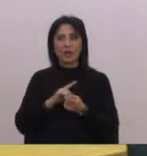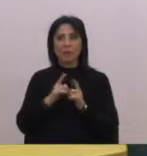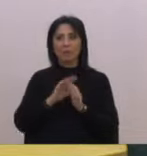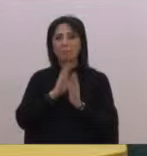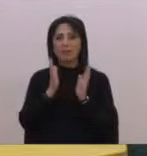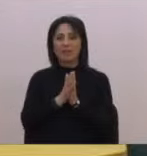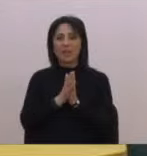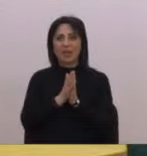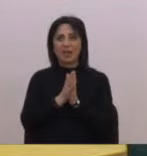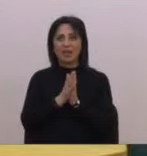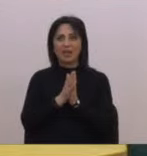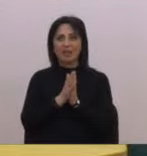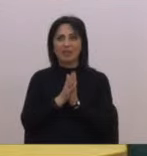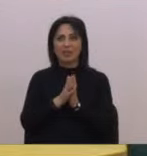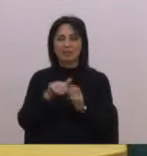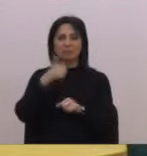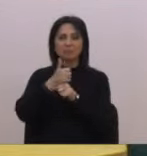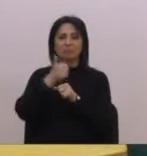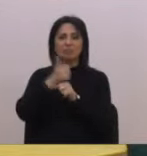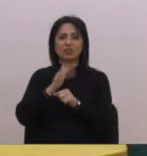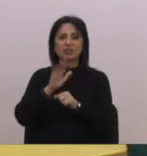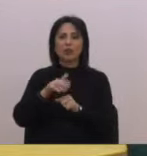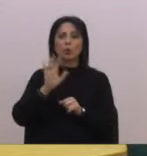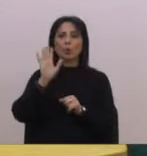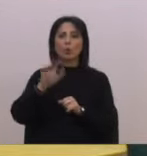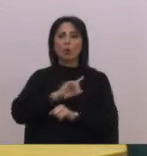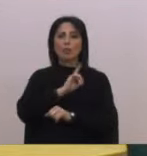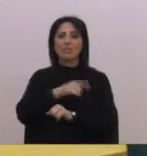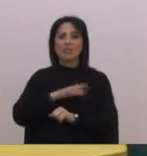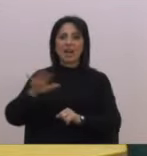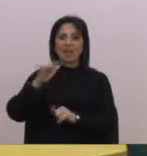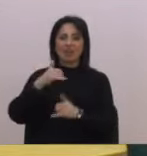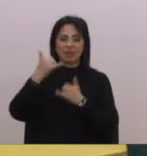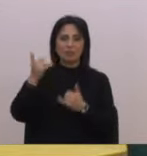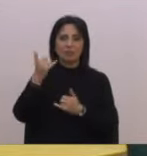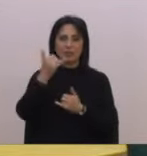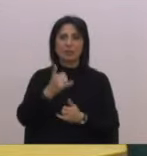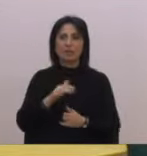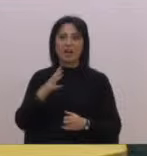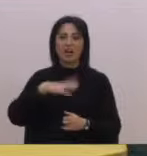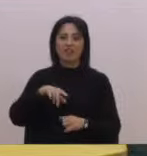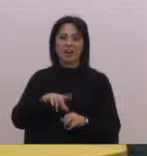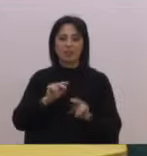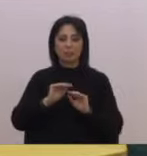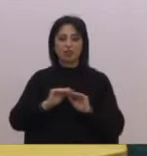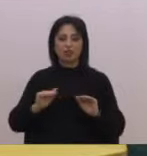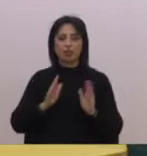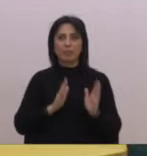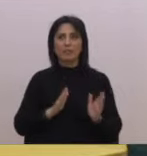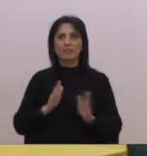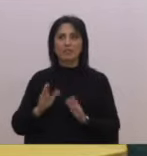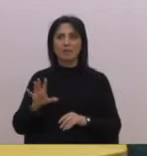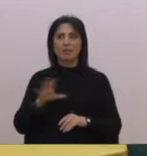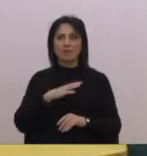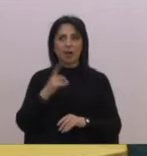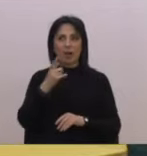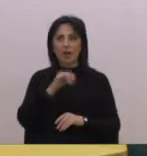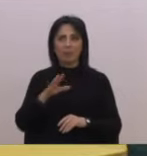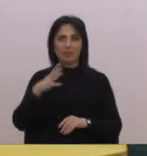მთელი რიგი წამყვანი და ჩვენზე გაცილებით უფრო ძლიერი ქვეყნებისათვის და ქვეყანაში მშვიდობა და სტაბილურობა იყოს არა